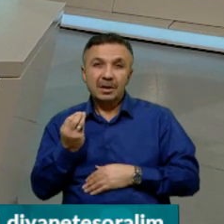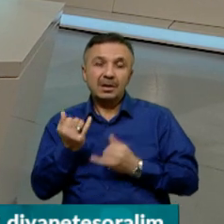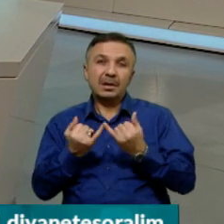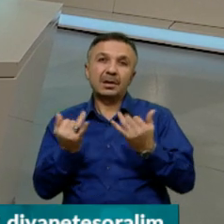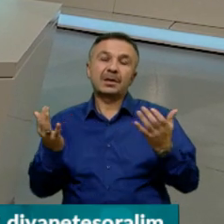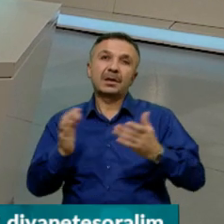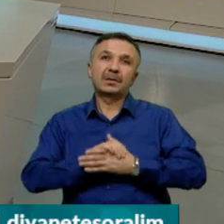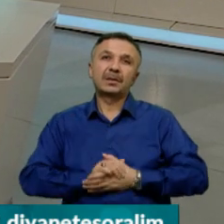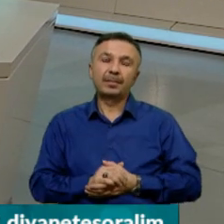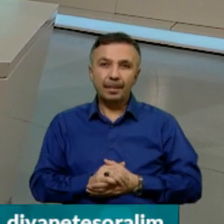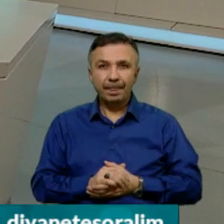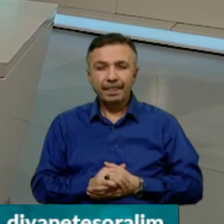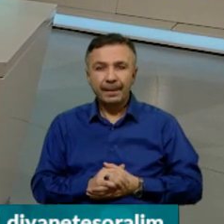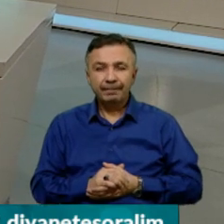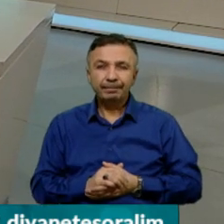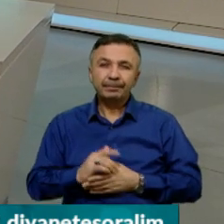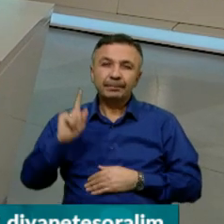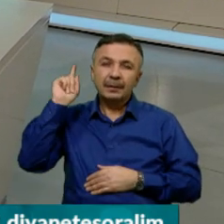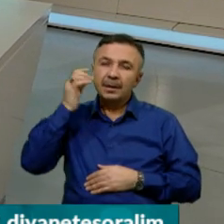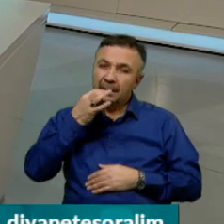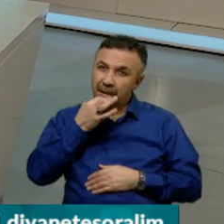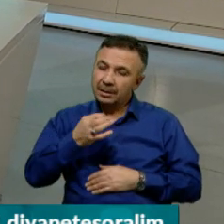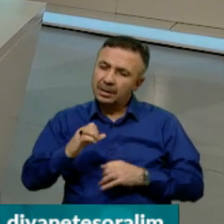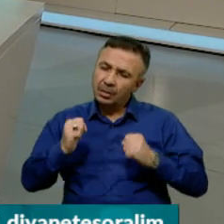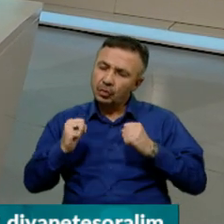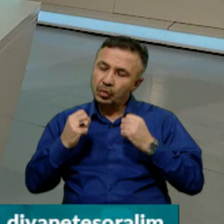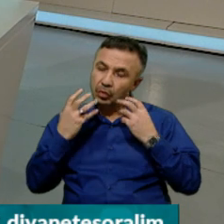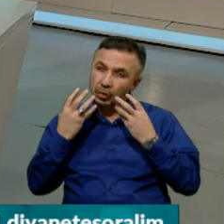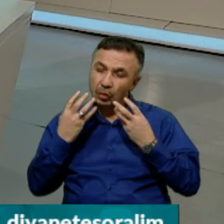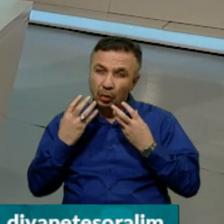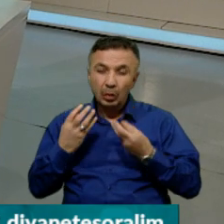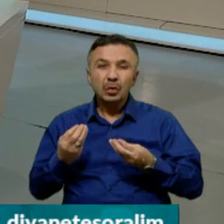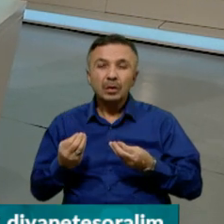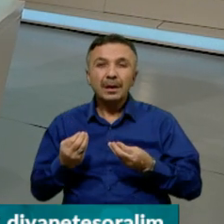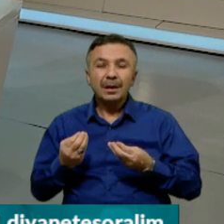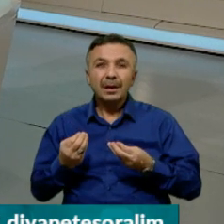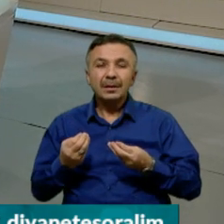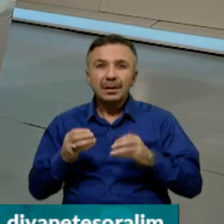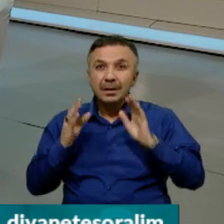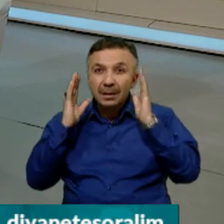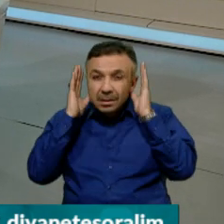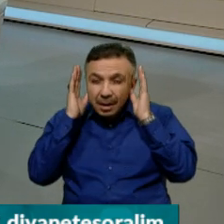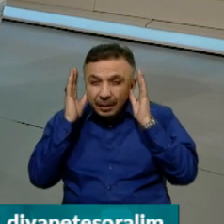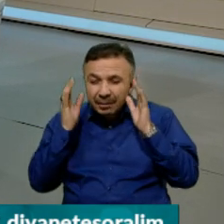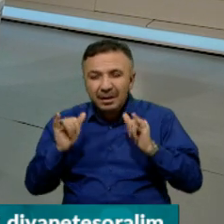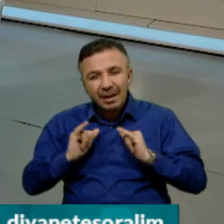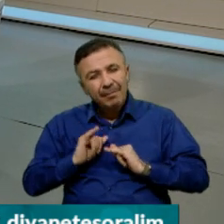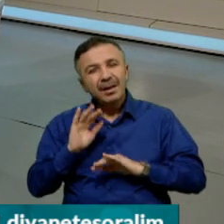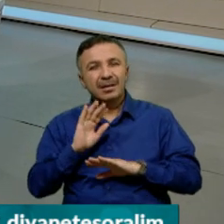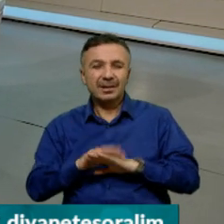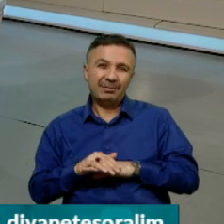böyle Allah'ın izni inayetiyle Güçlü kuvvetli kudretli haldeyken Namaz kılmakta tembellik